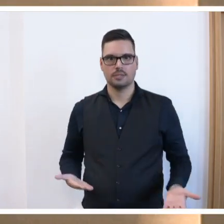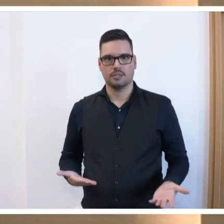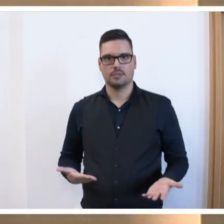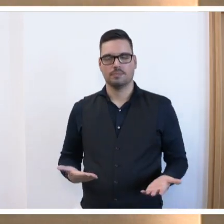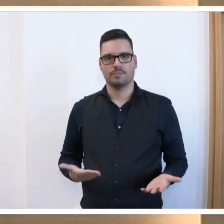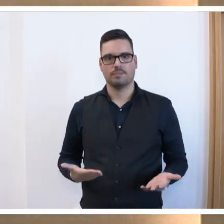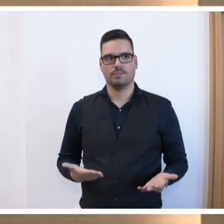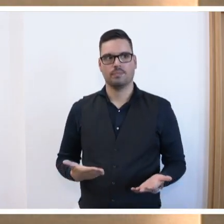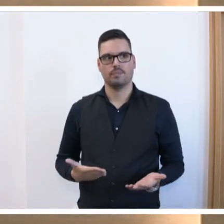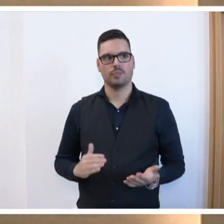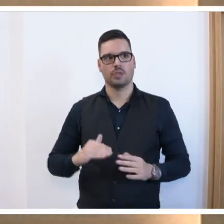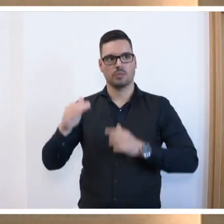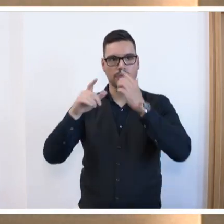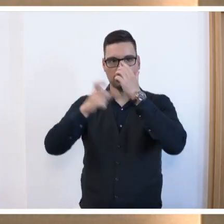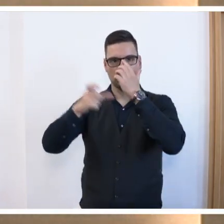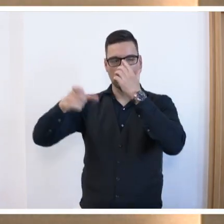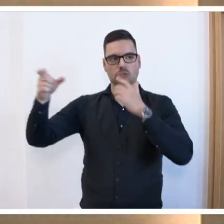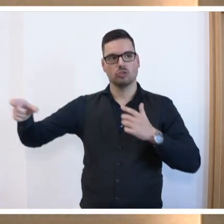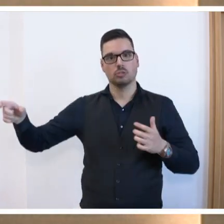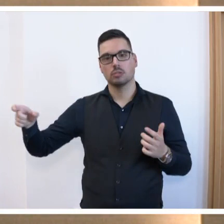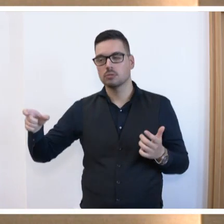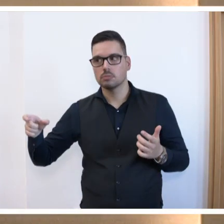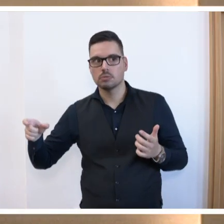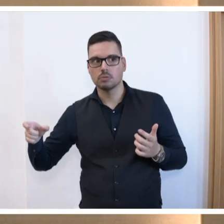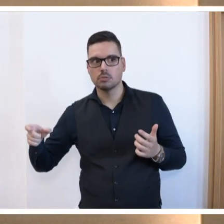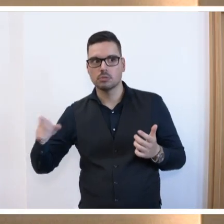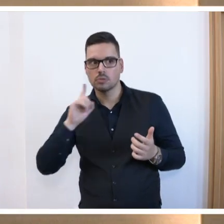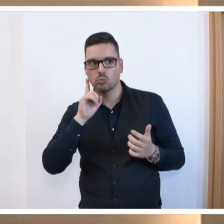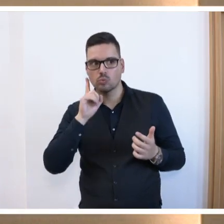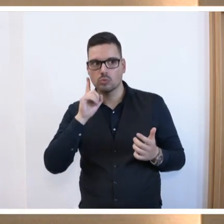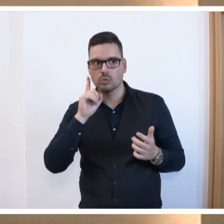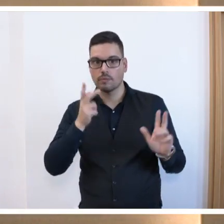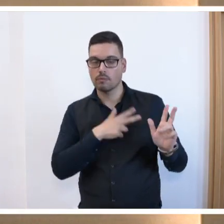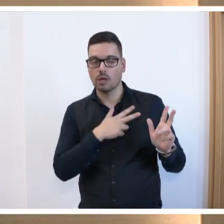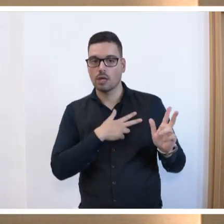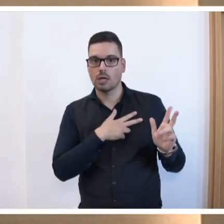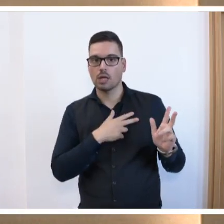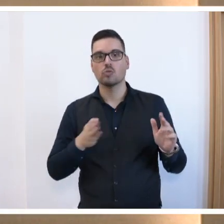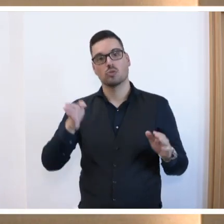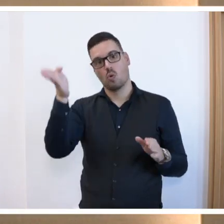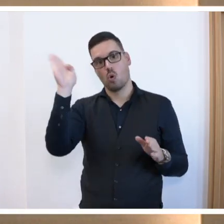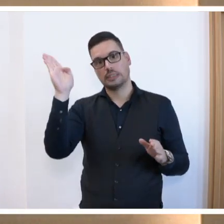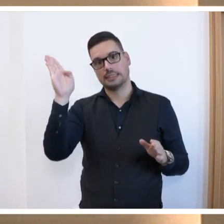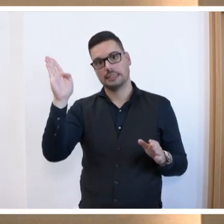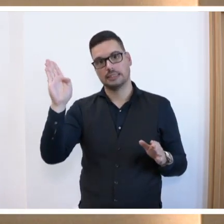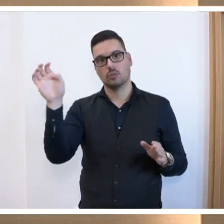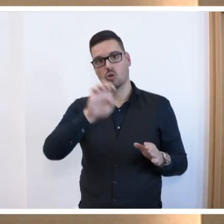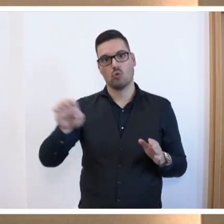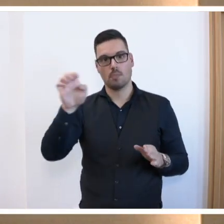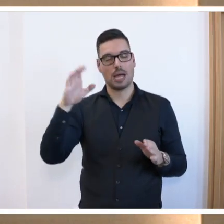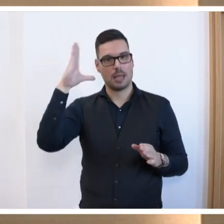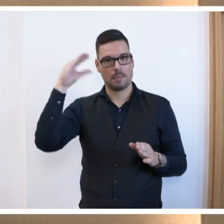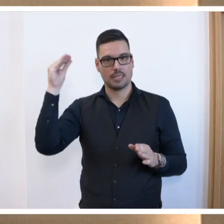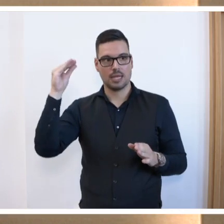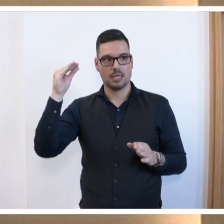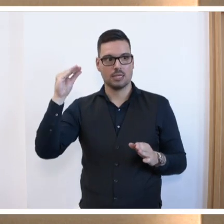Überwiegend kommen diese Menschen, ungelogen, so muss man auch konzentriert festhalten, aus Osteuropa, sind männlich,